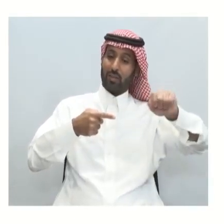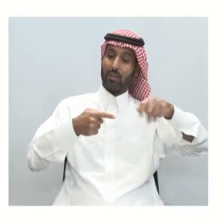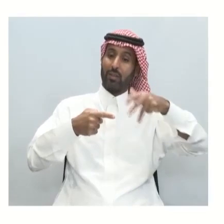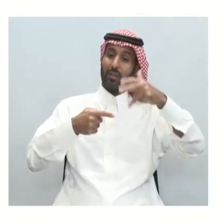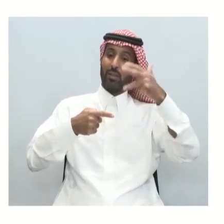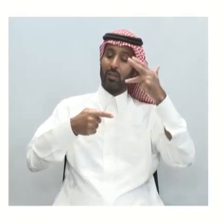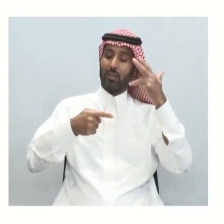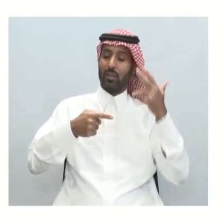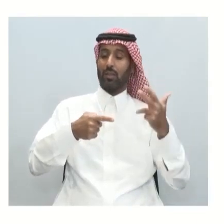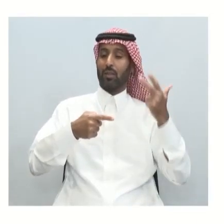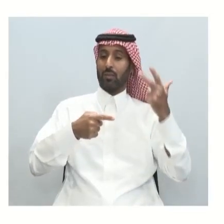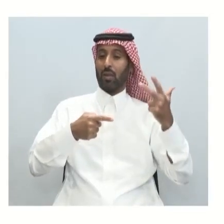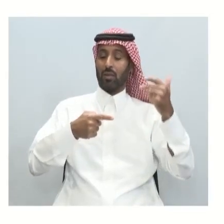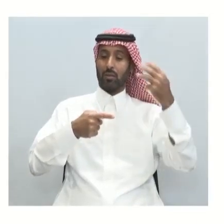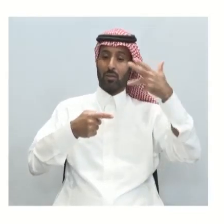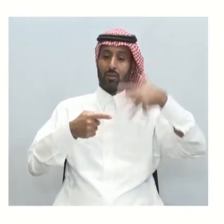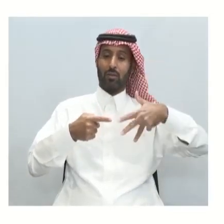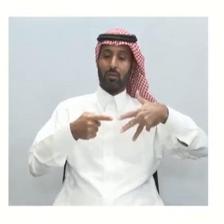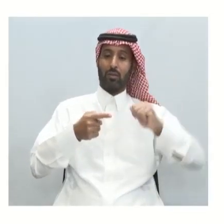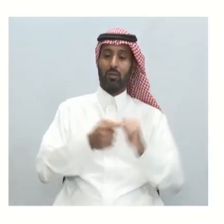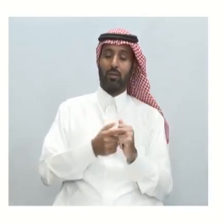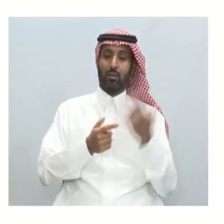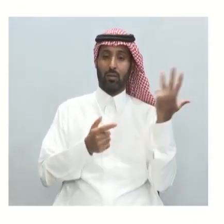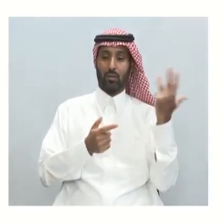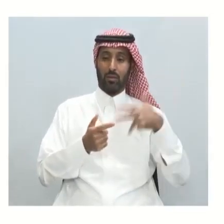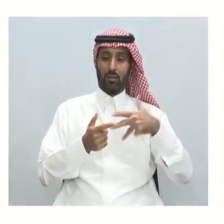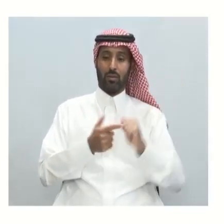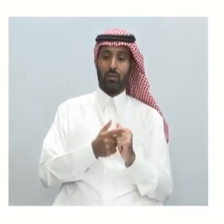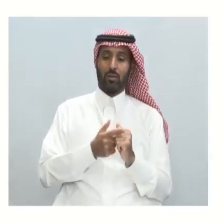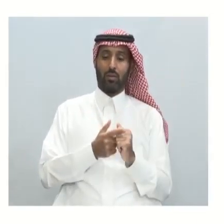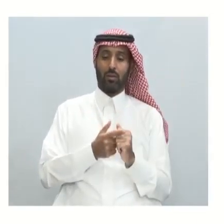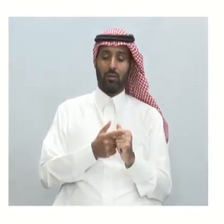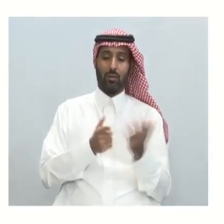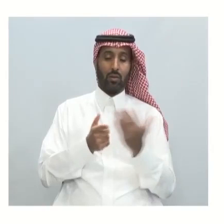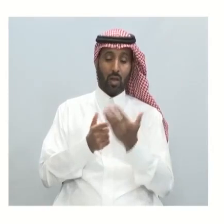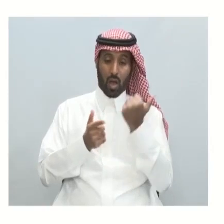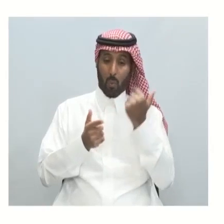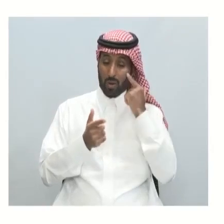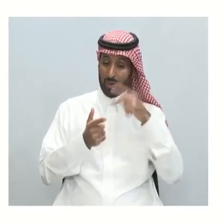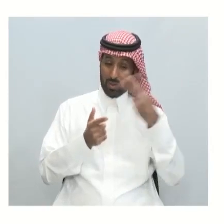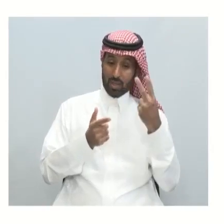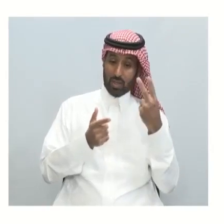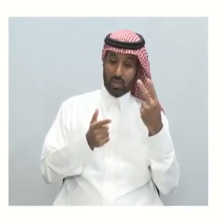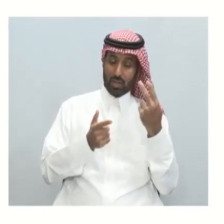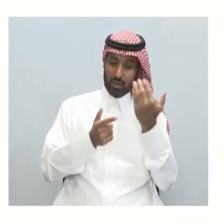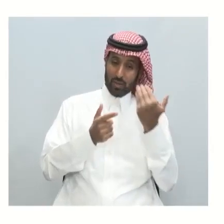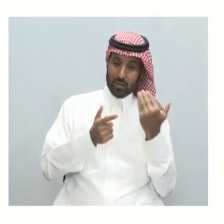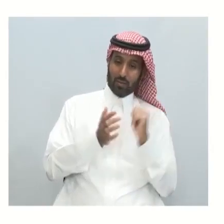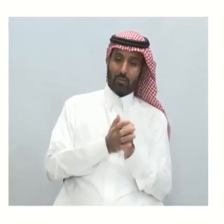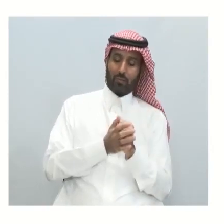1.98 اين هو ال 1.98 قبل الاثنين تقريبا